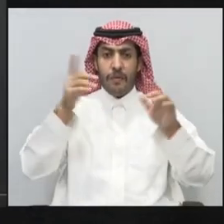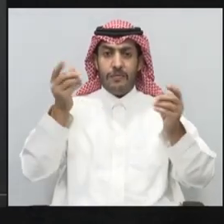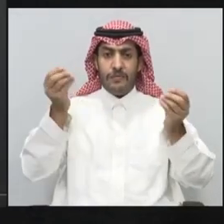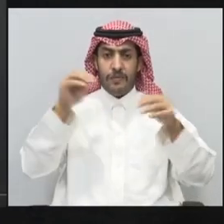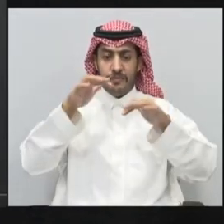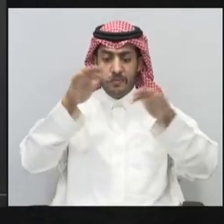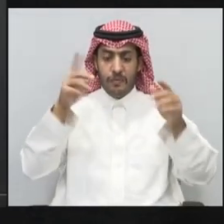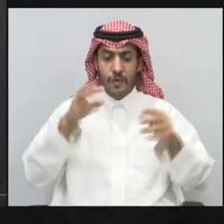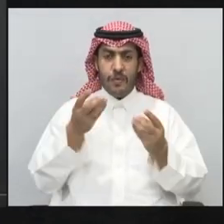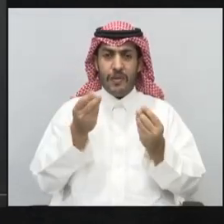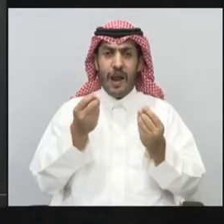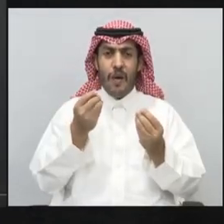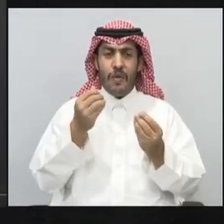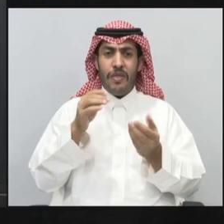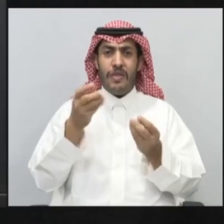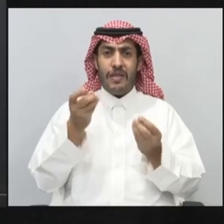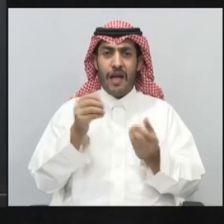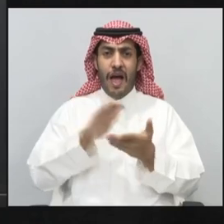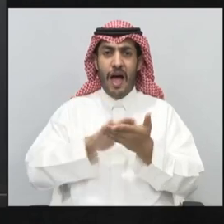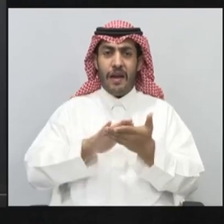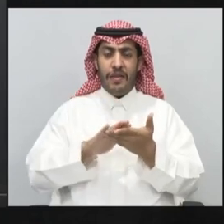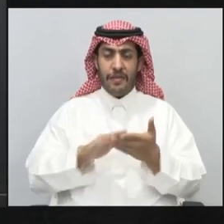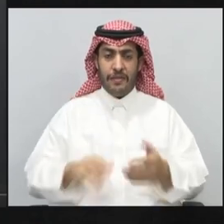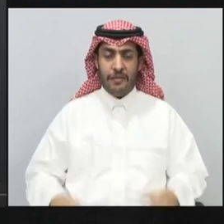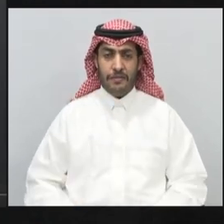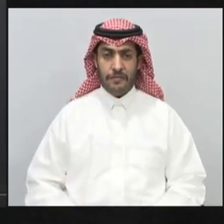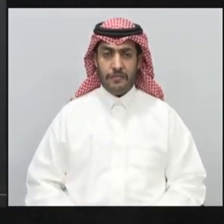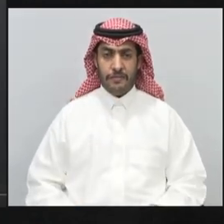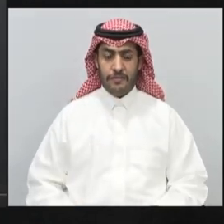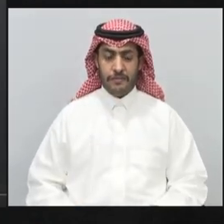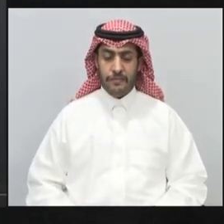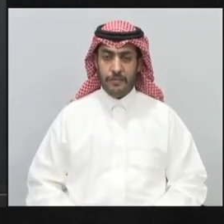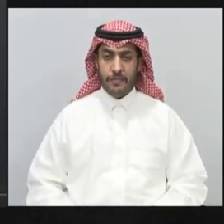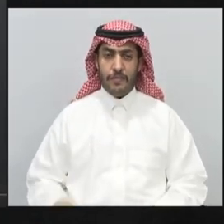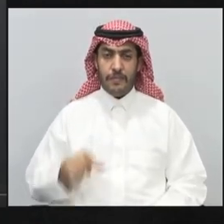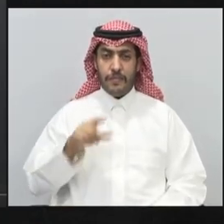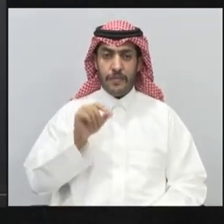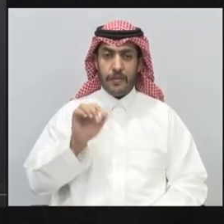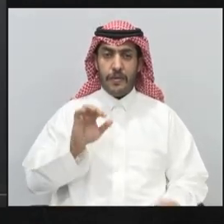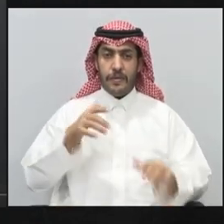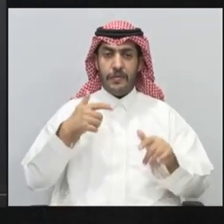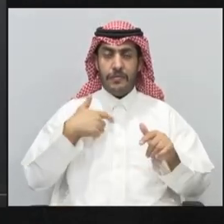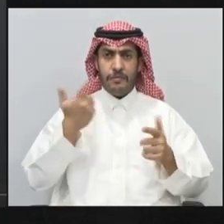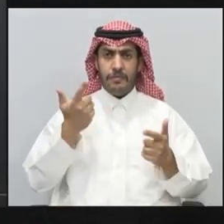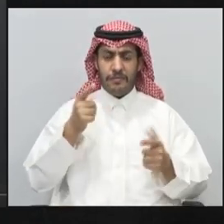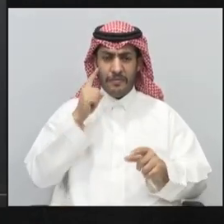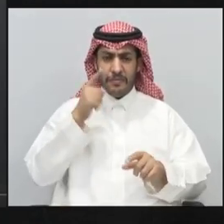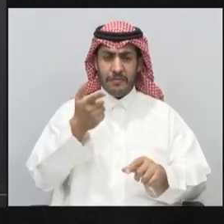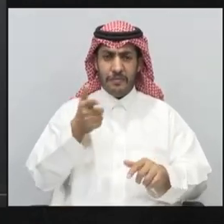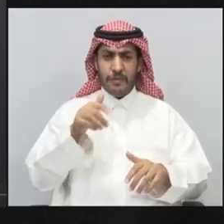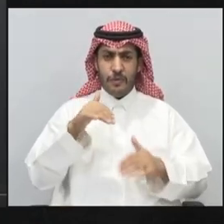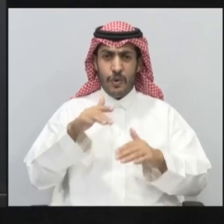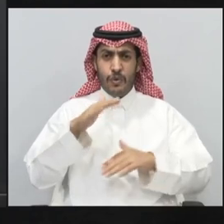الفضائيه الى تلوث مدار الارض الى تلوث مدار الارض طبعا هي تنبت العباره من خلالها تفهم ان هذا